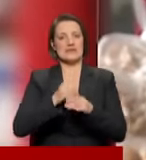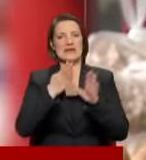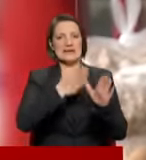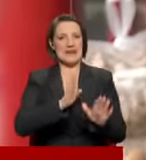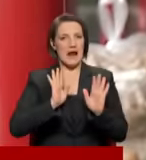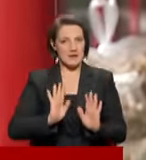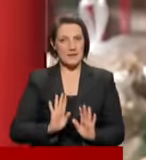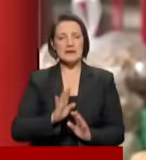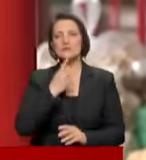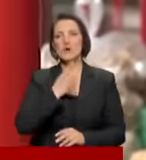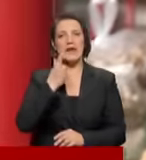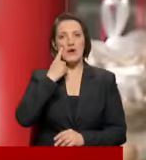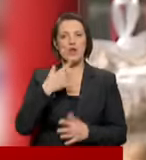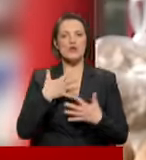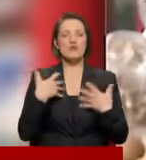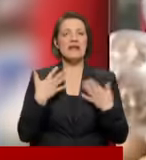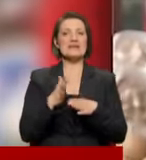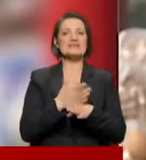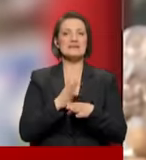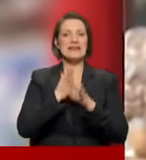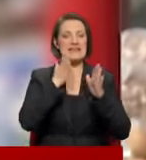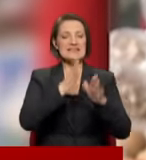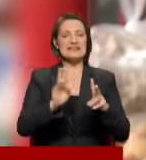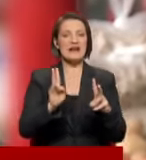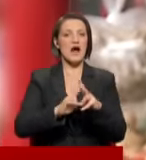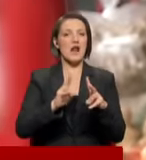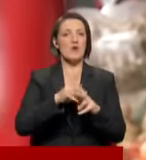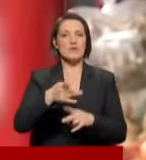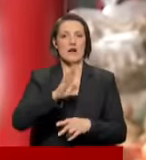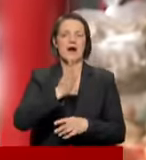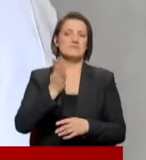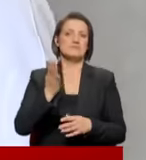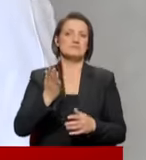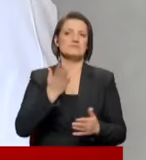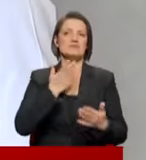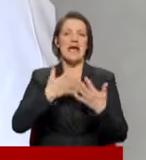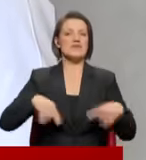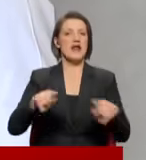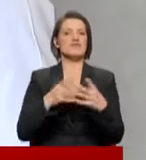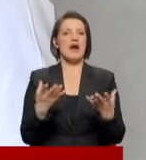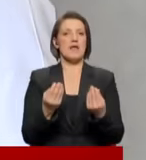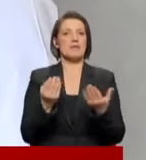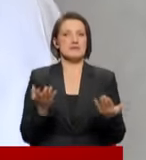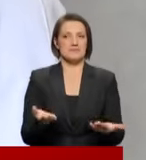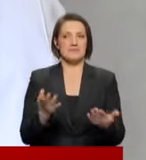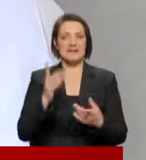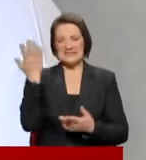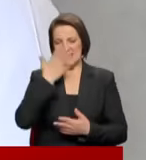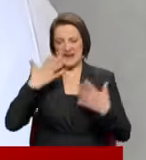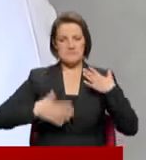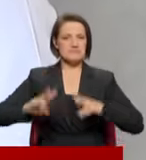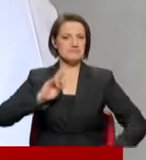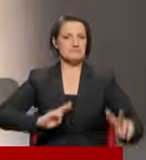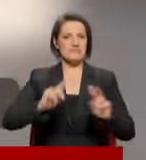Ama iddialarına göre güvenlik gerekçesiyle gittikleri karakolda şiddet gördüler. Etraf kalabalıktı açıkçası. İşte siyah giyimli